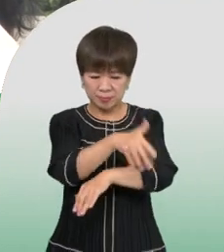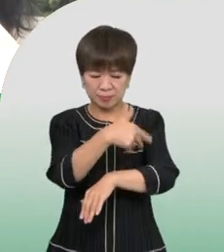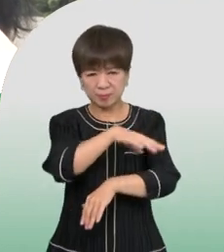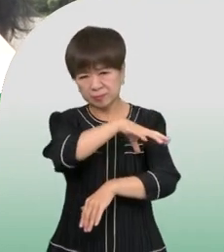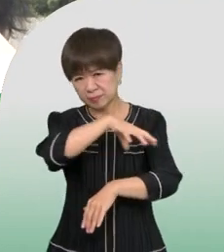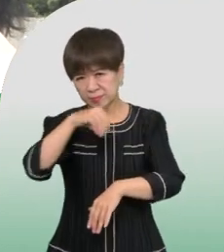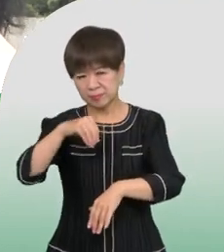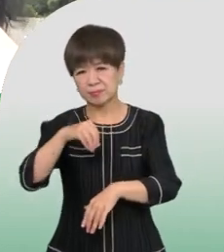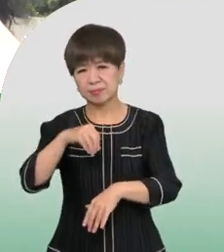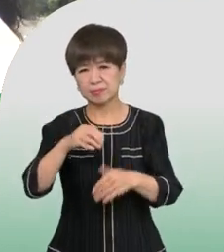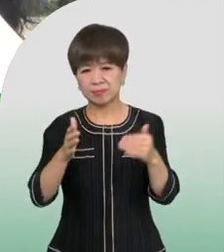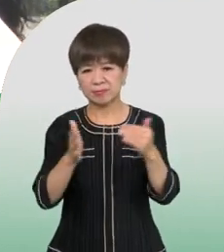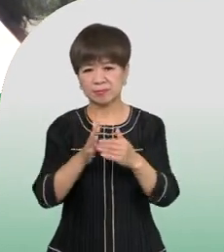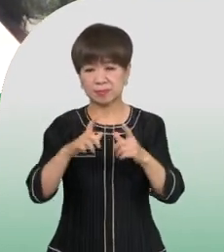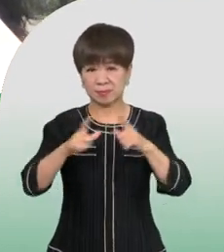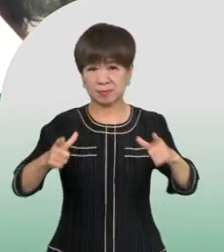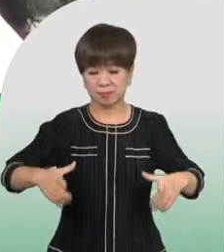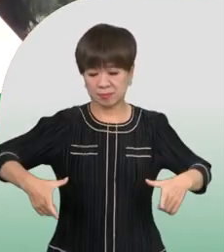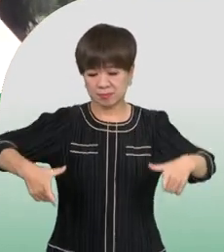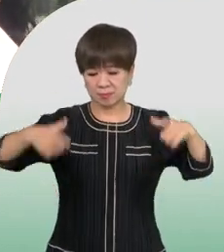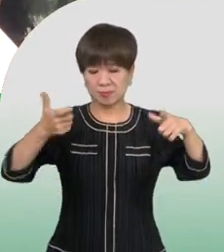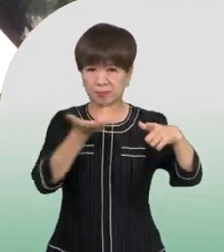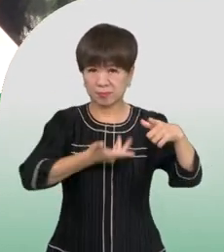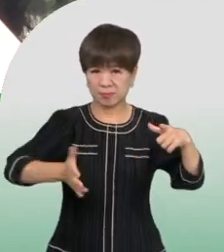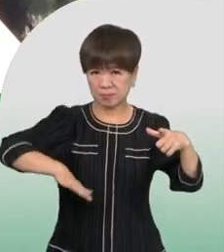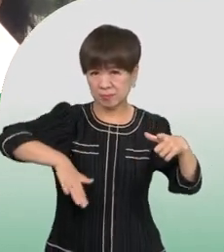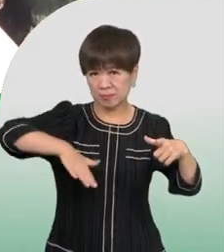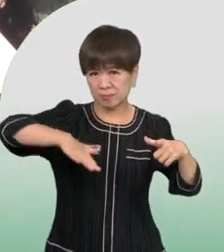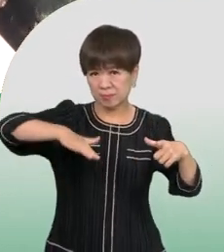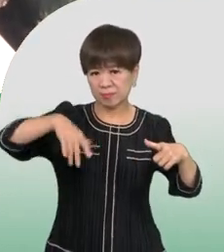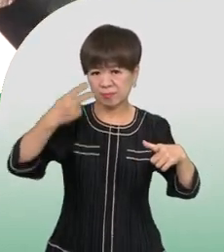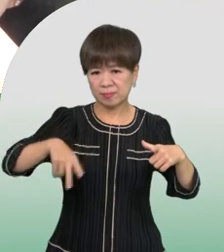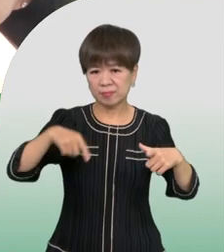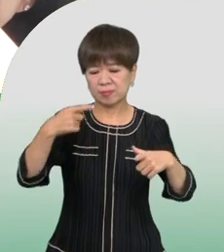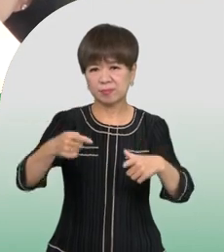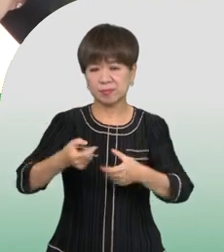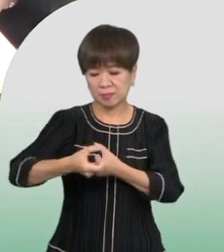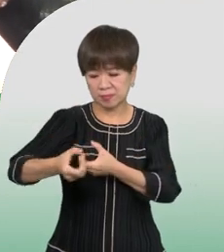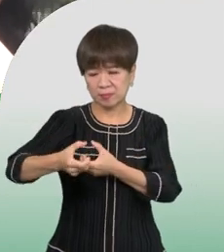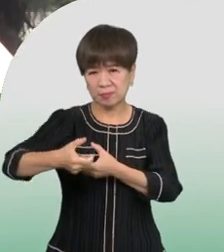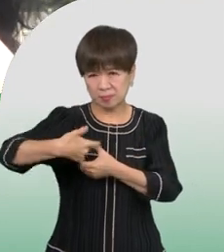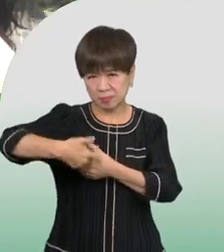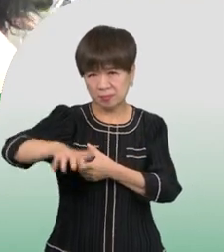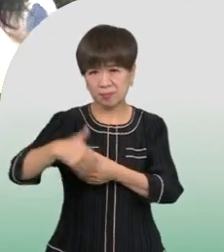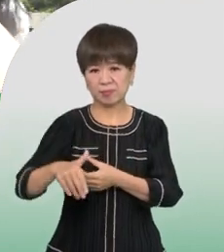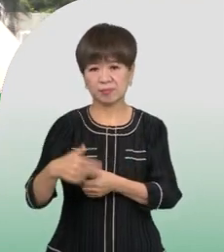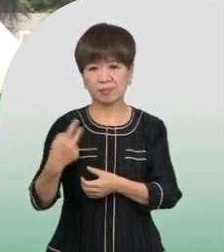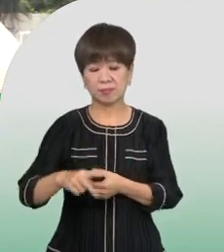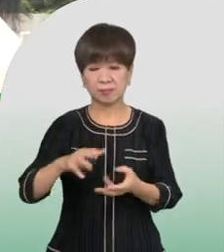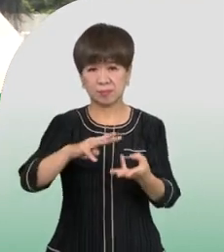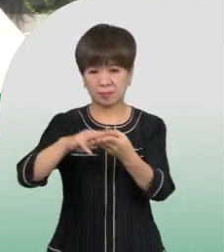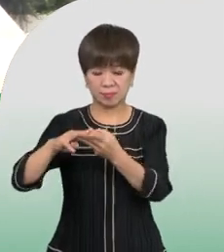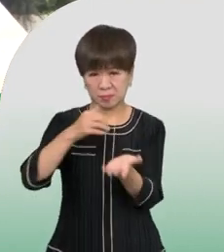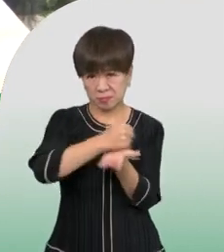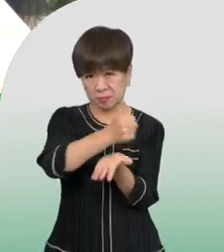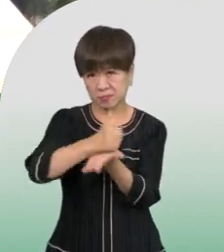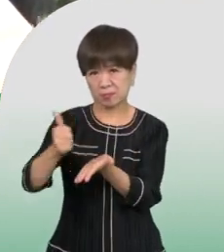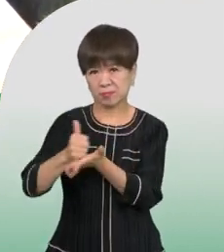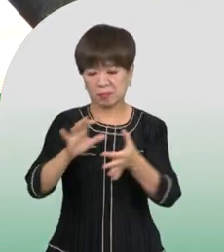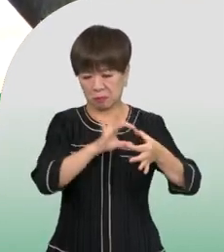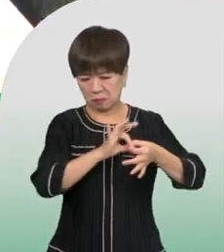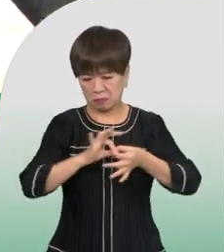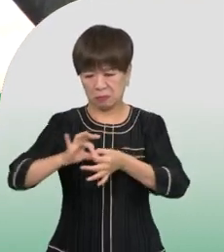到这个做大型的蓄水池，那么再用这个输水系统，那么还有到田间配水，那么一气呵成。